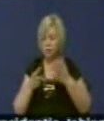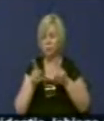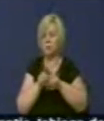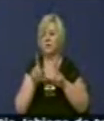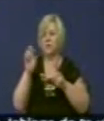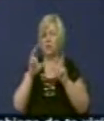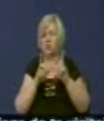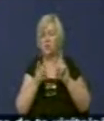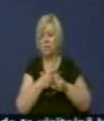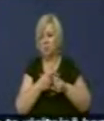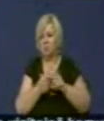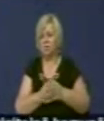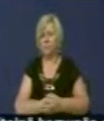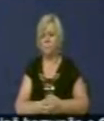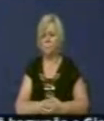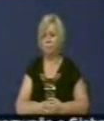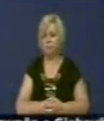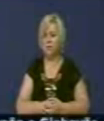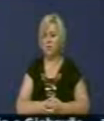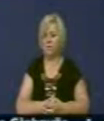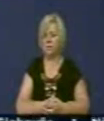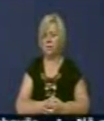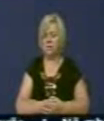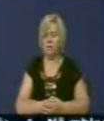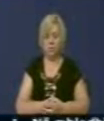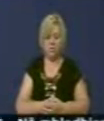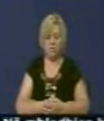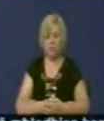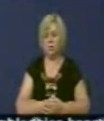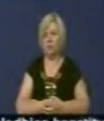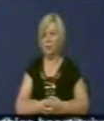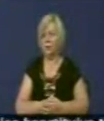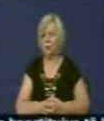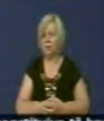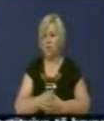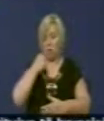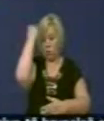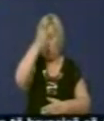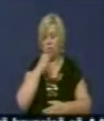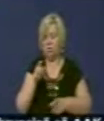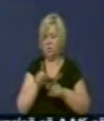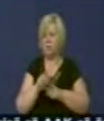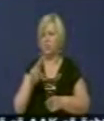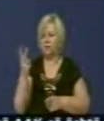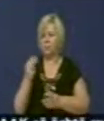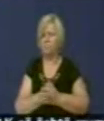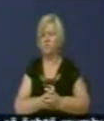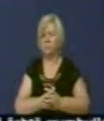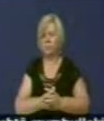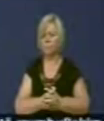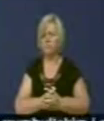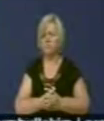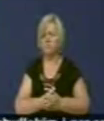cili Kosovën e trajton jashtë prej Bashkimit Evropian dhe ndryshe prej asaj se si